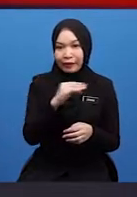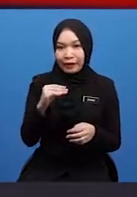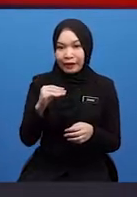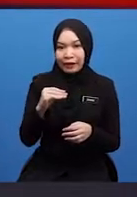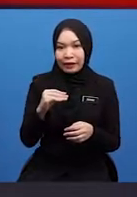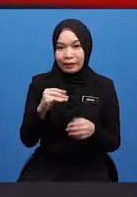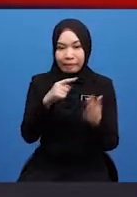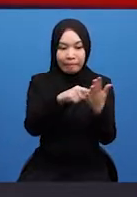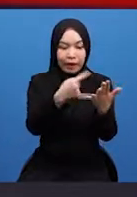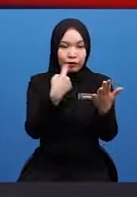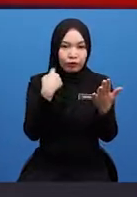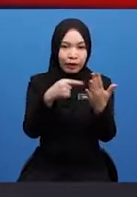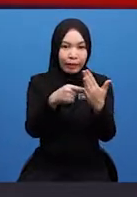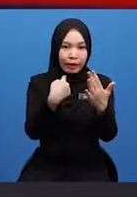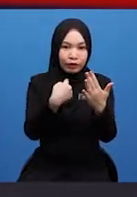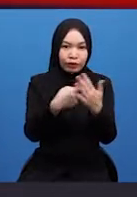pantulan cahaya.